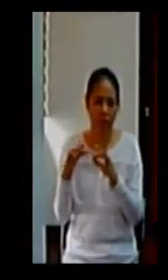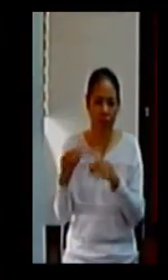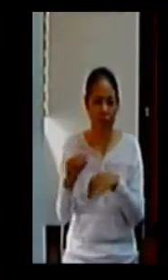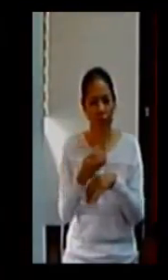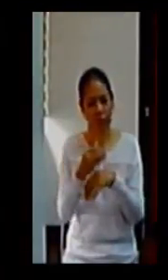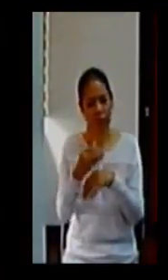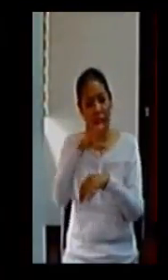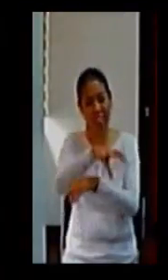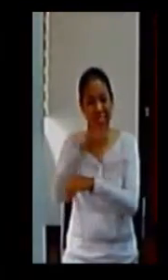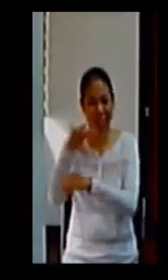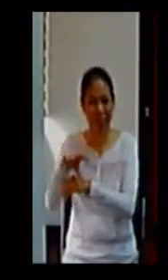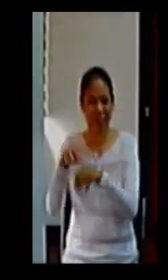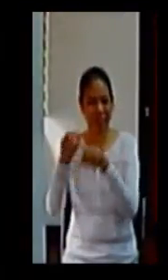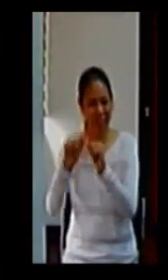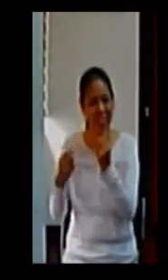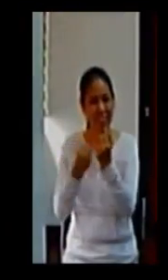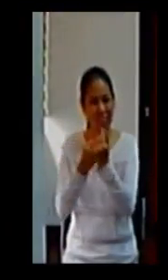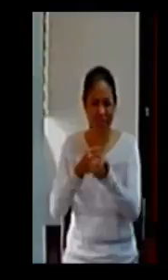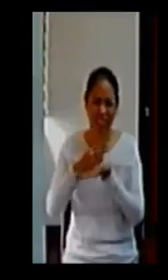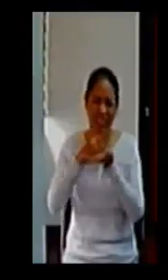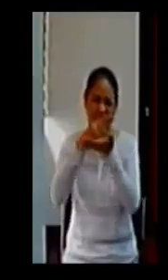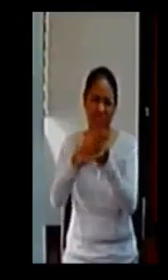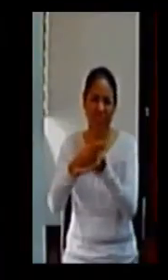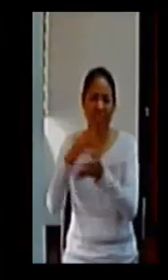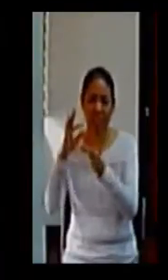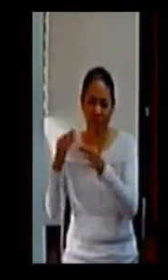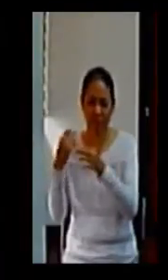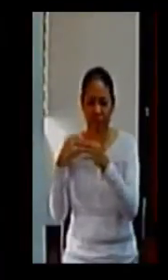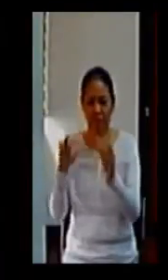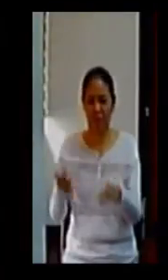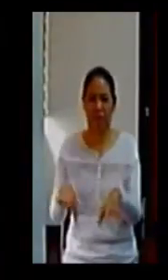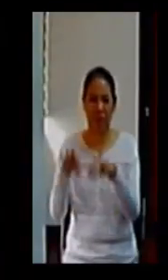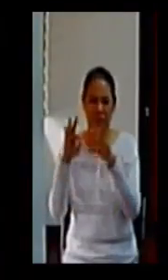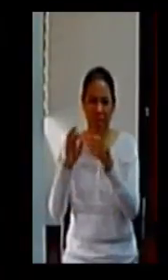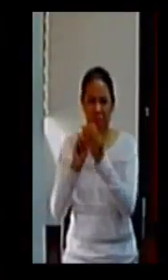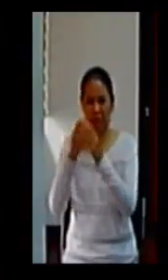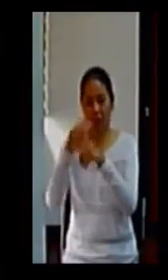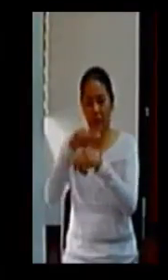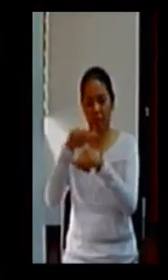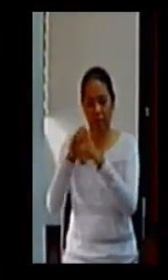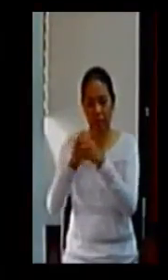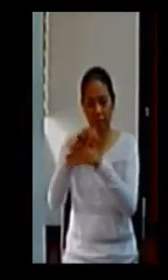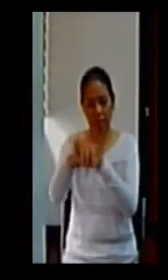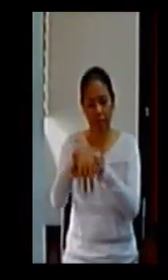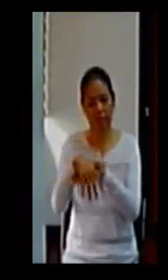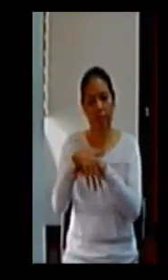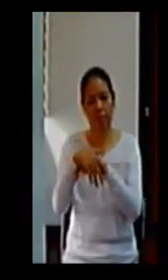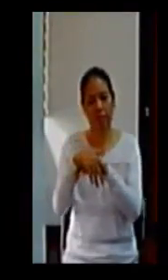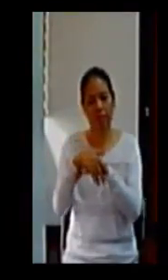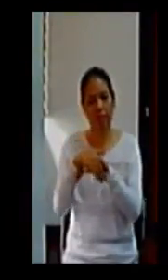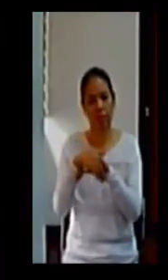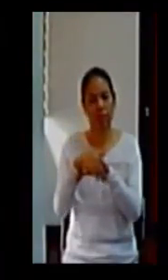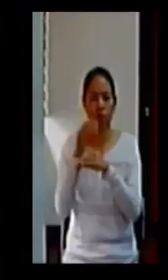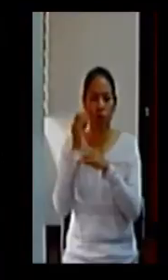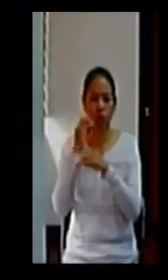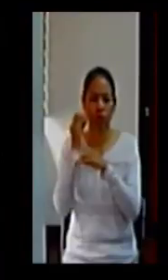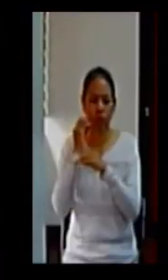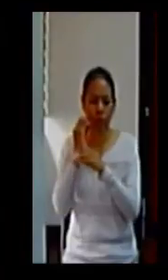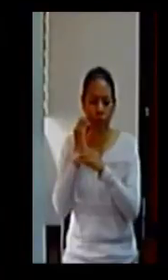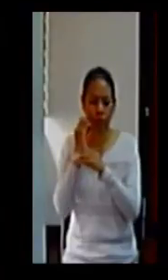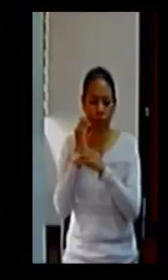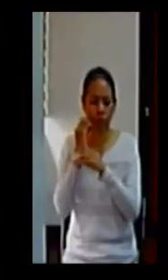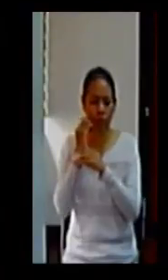bayad. Tapos kapag bumabagyo po, nung time po kasi na karaniwang bumabagyo sa amin is nag-aaral pa po